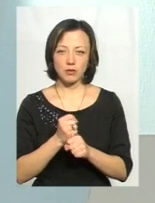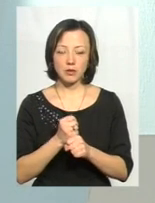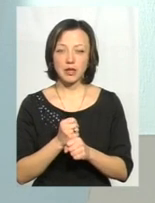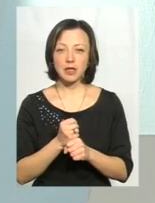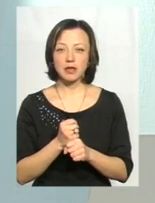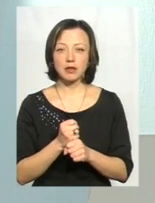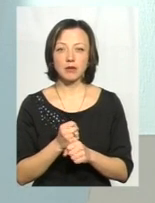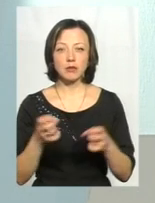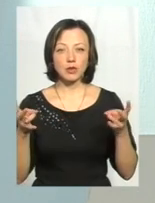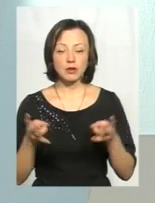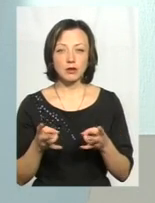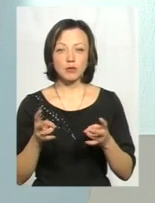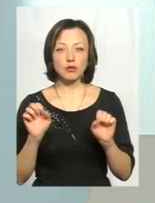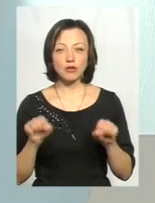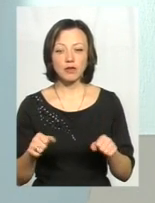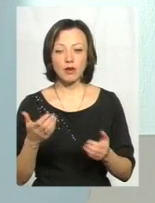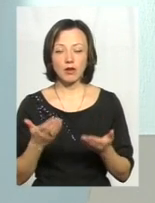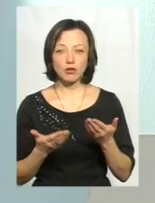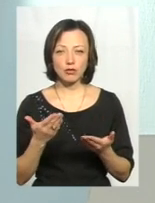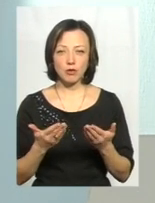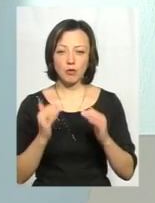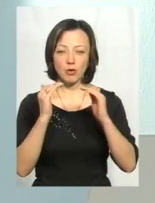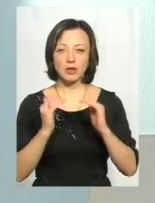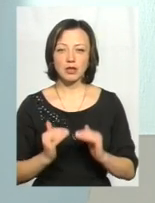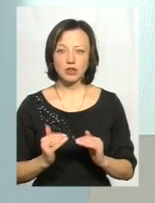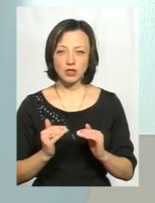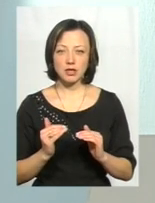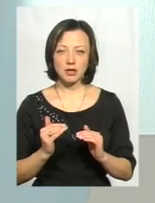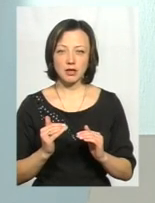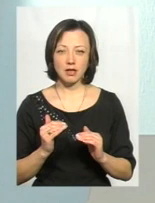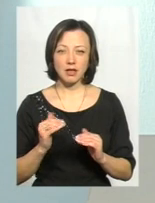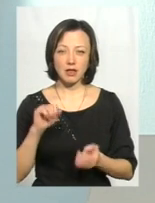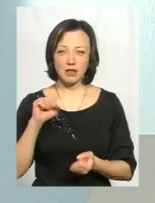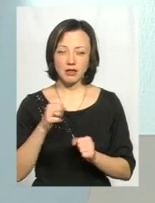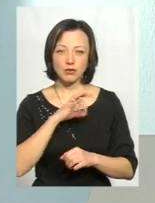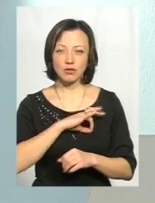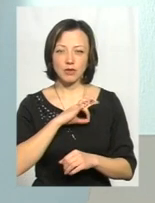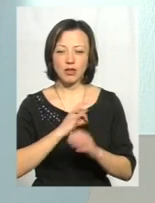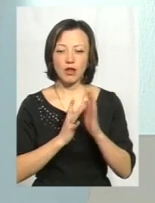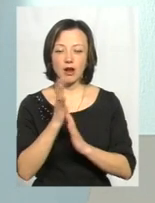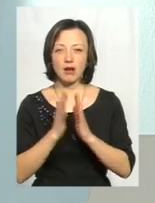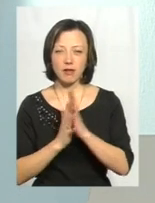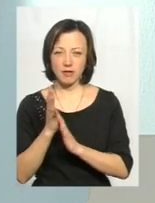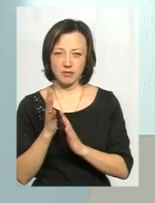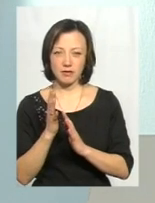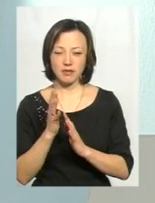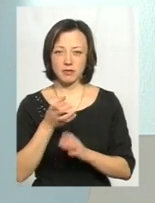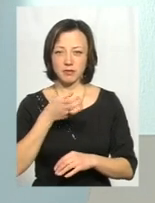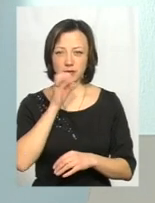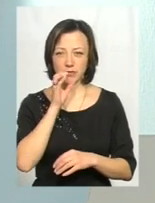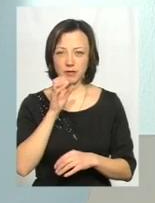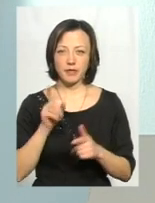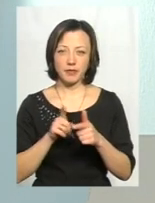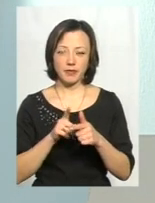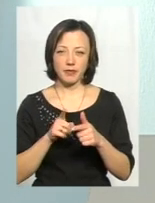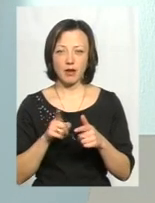потрібно, можливо, якщо йде пониження тиску, можливо вже застосовувати препарати рослинного походження, а також гомеопатичні